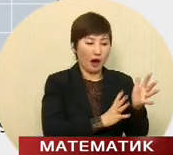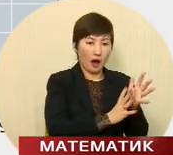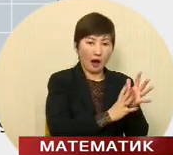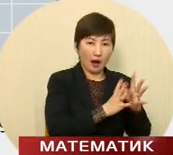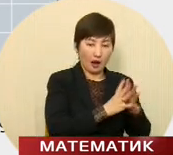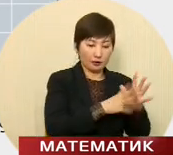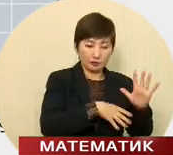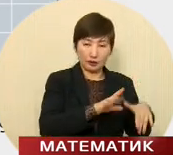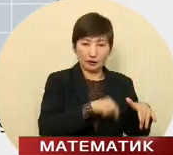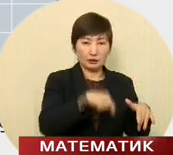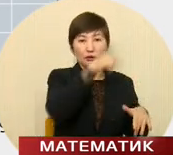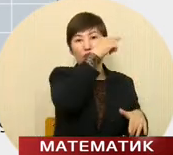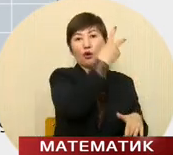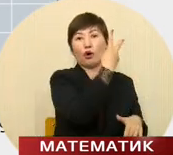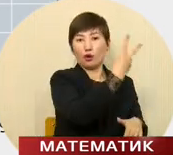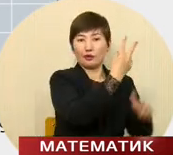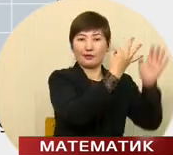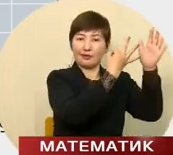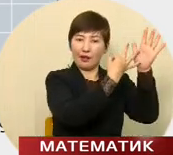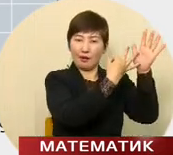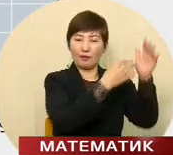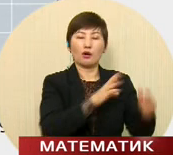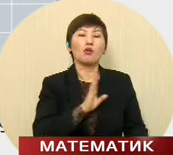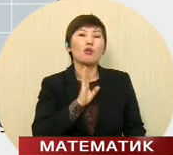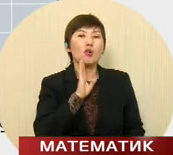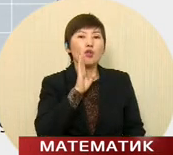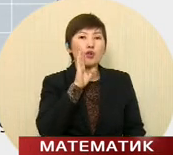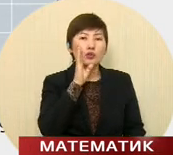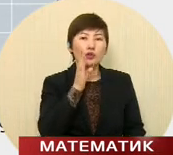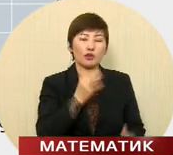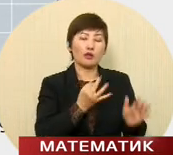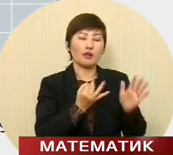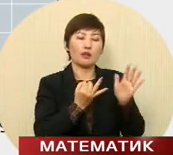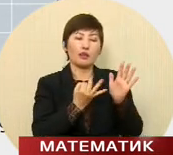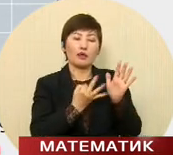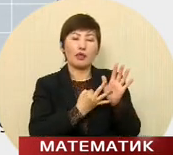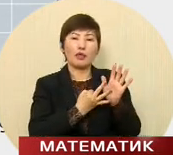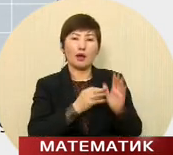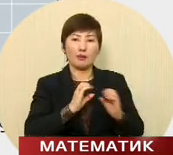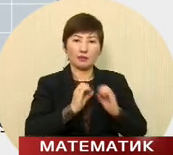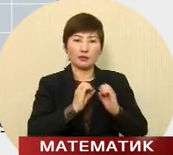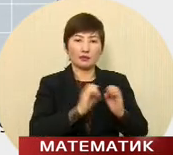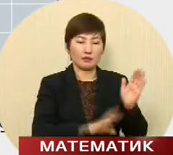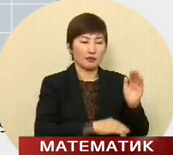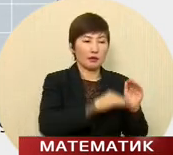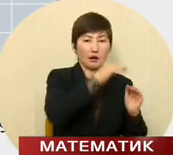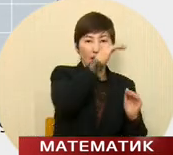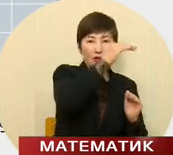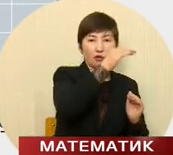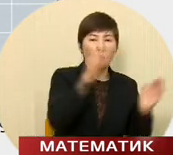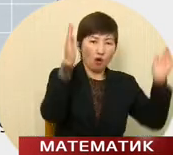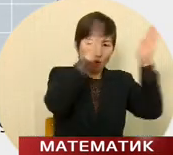байна. За ишээгээ өглөөний тэг 8 цагаас 20 цаг хүртэлх хугацаа өгөгдсөн